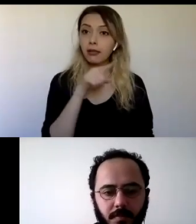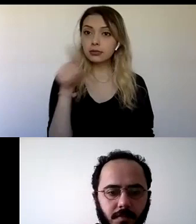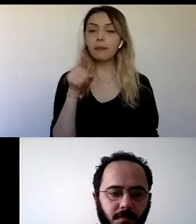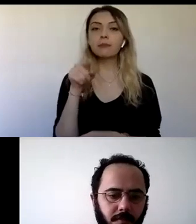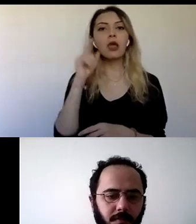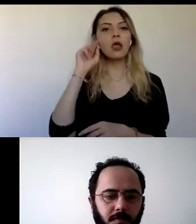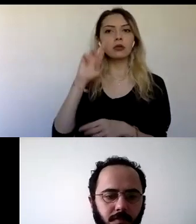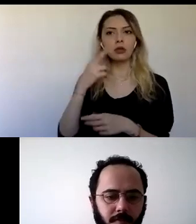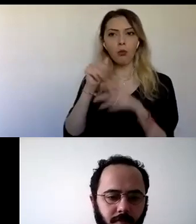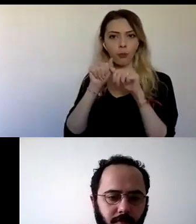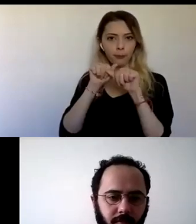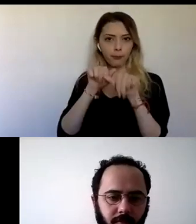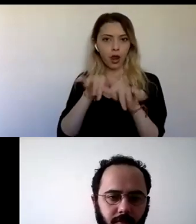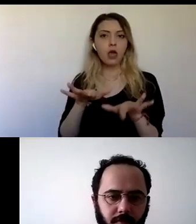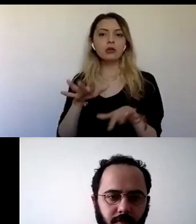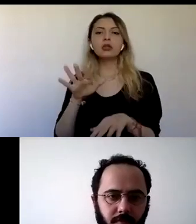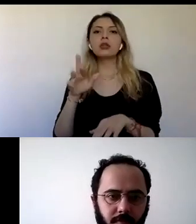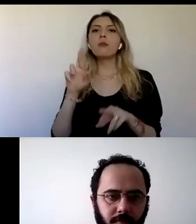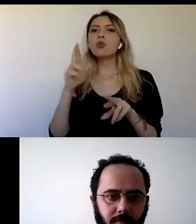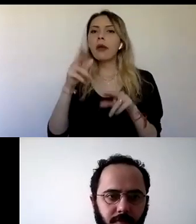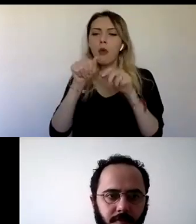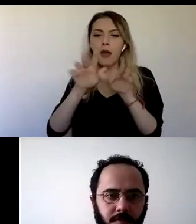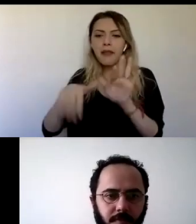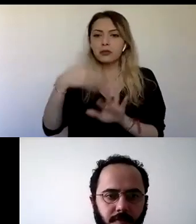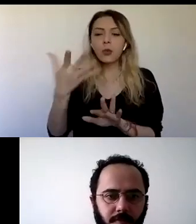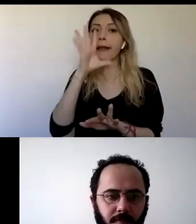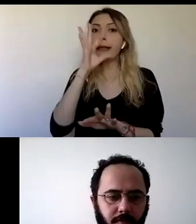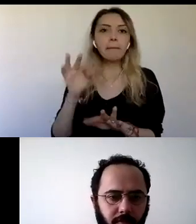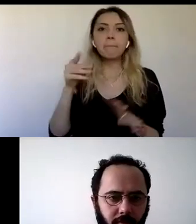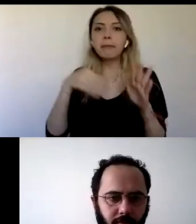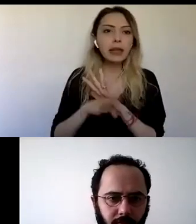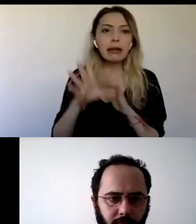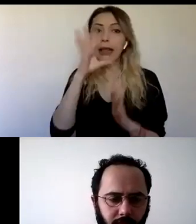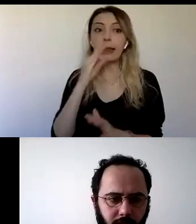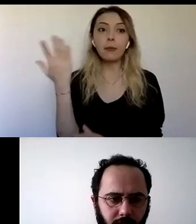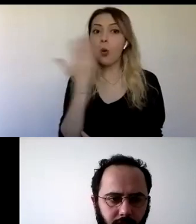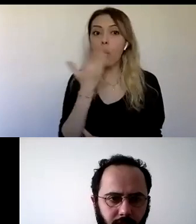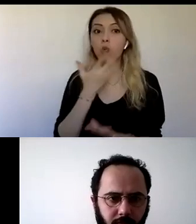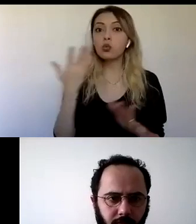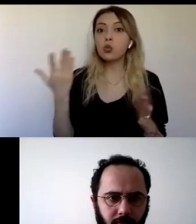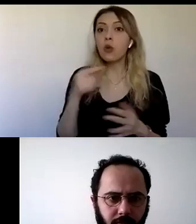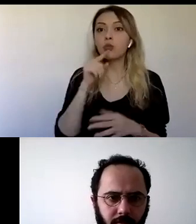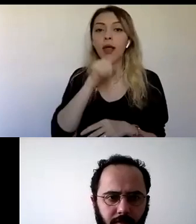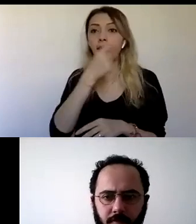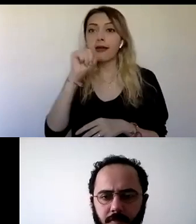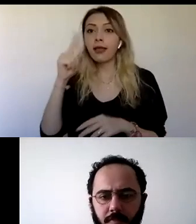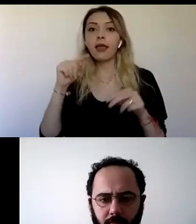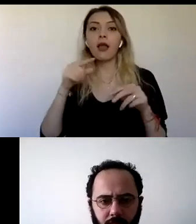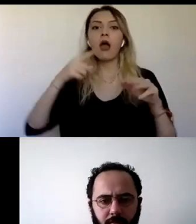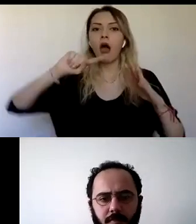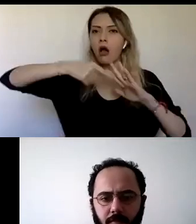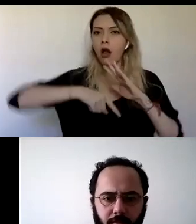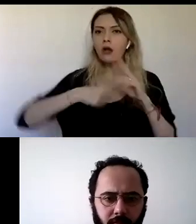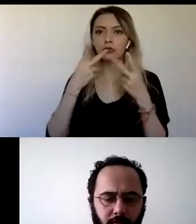bu raporu tıklayanlar nerelerden gibi bize ayrıntılı da bilgi veriyor. Mesela şöyle ki hani bir